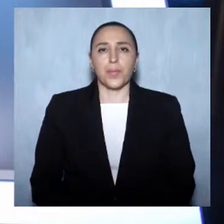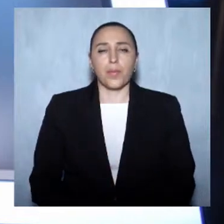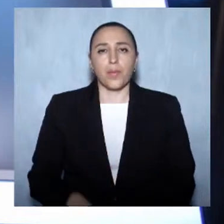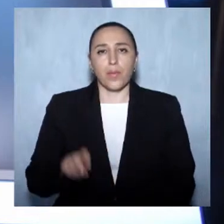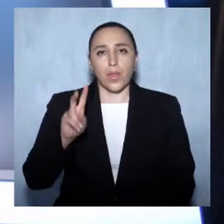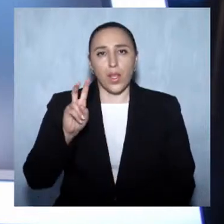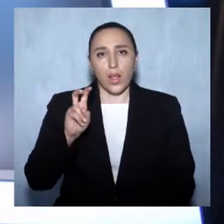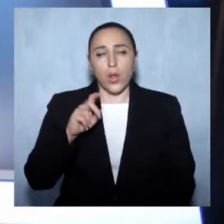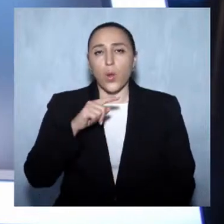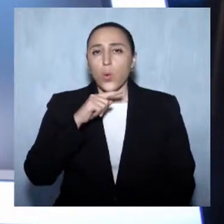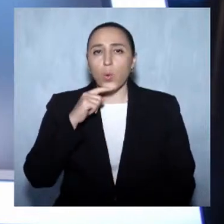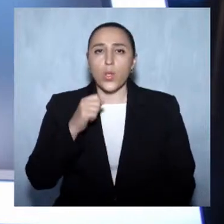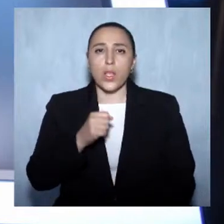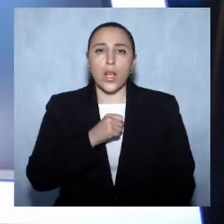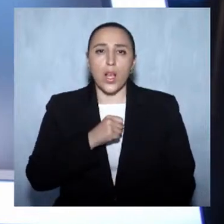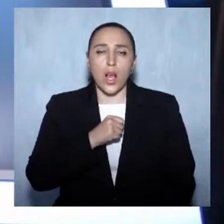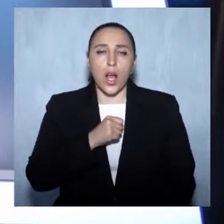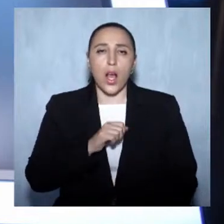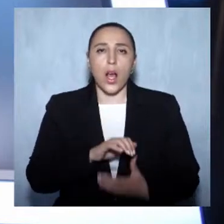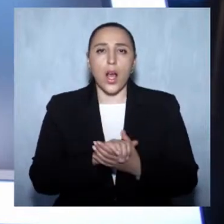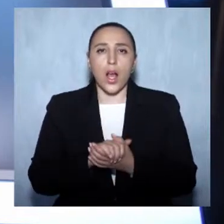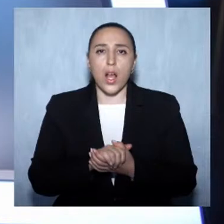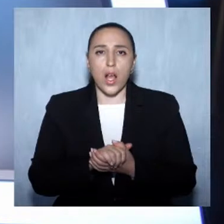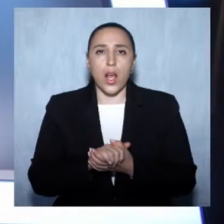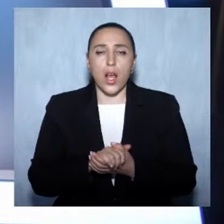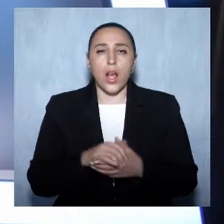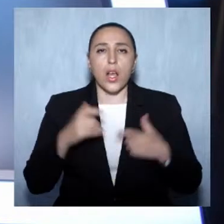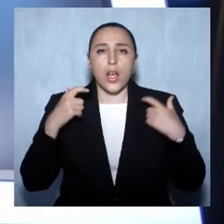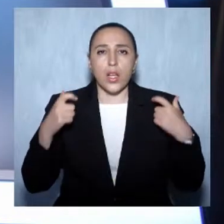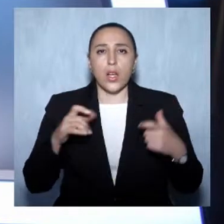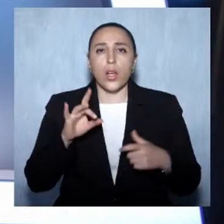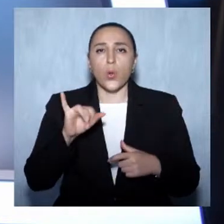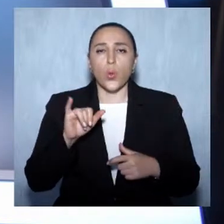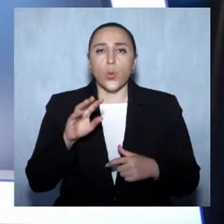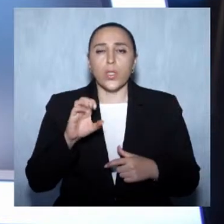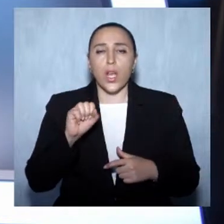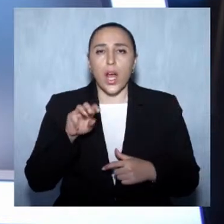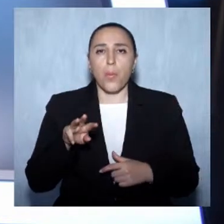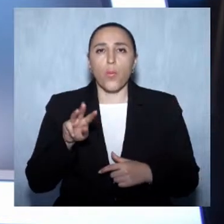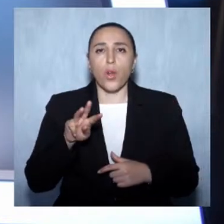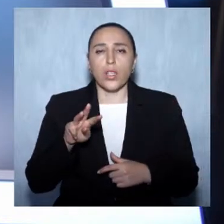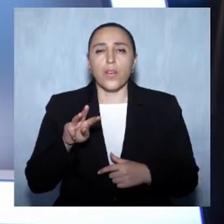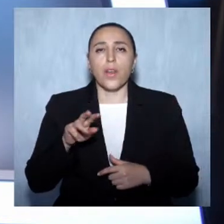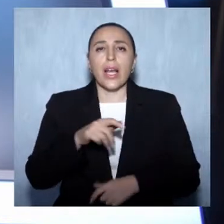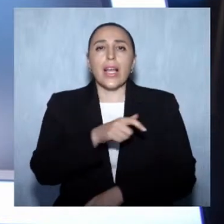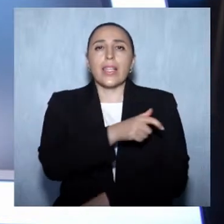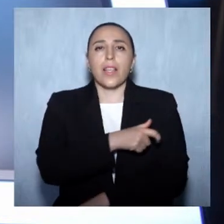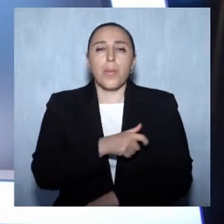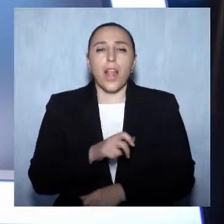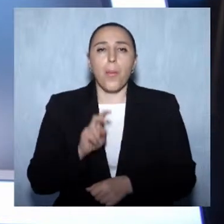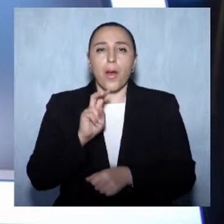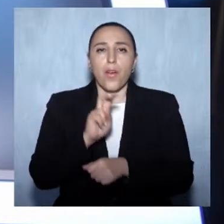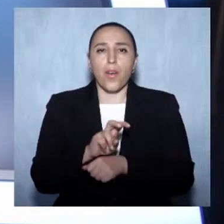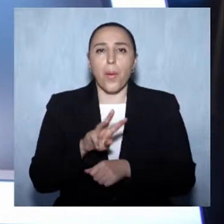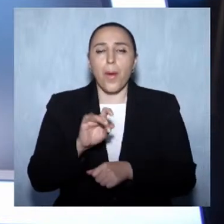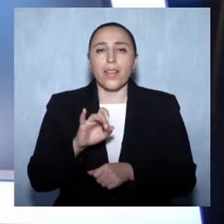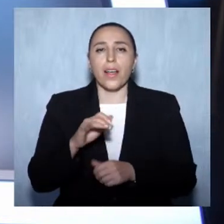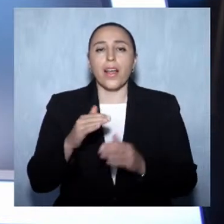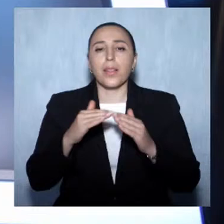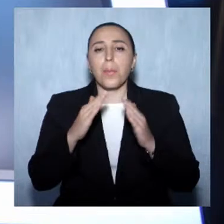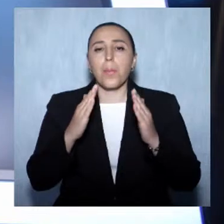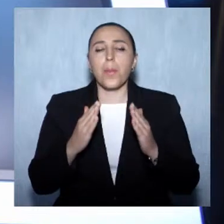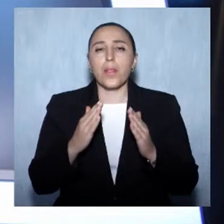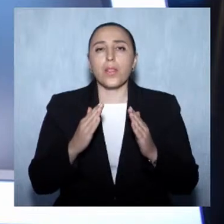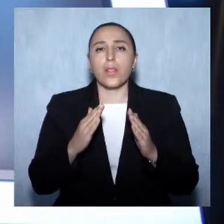Լեռնային Ղարաբաղում ռուսական խաղաղապահ զորախմբի հրամանատար Ռուստամ Մուրադովը Ստեփանակերտում այցելել է Մարտակերտի բնակարաններից